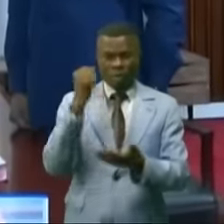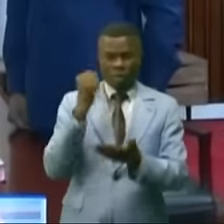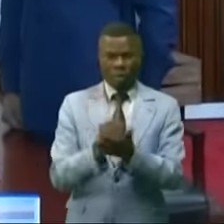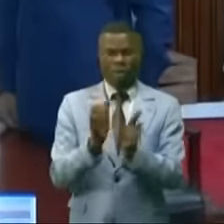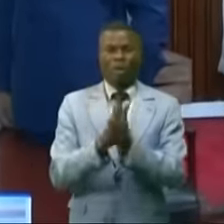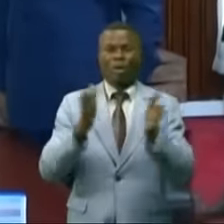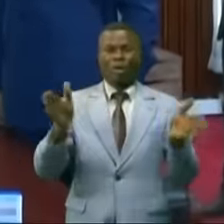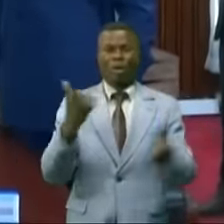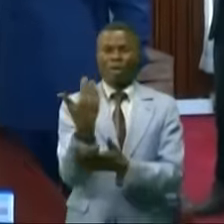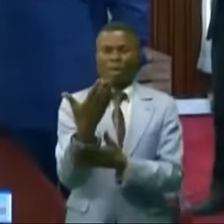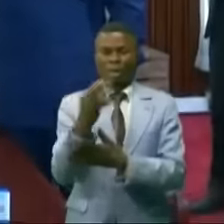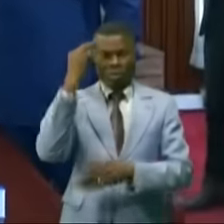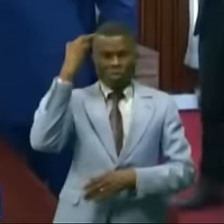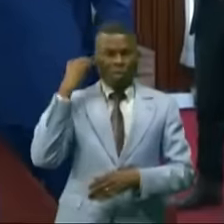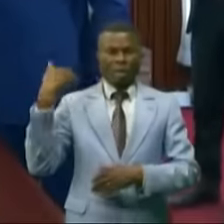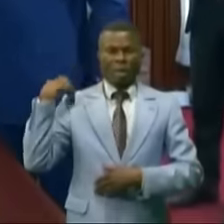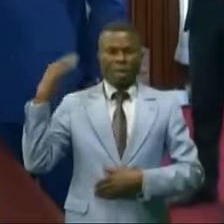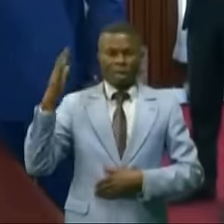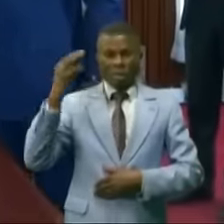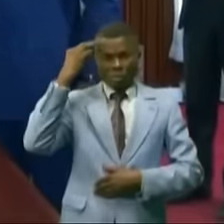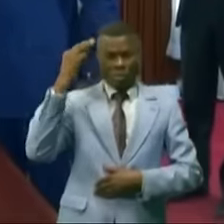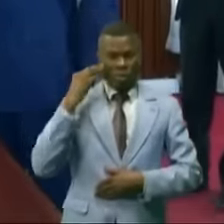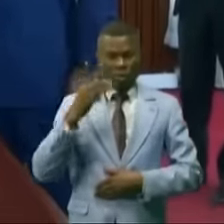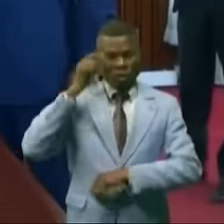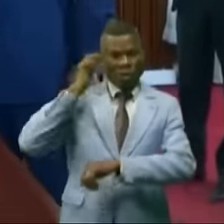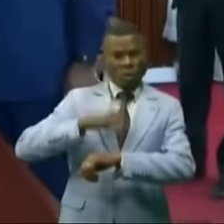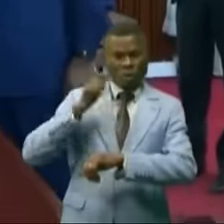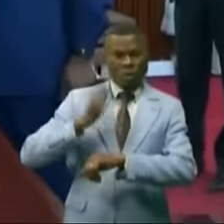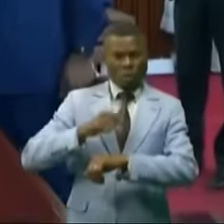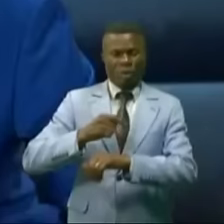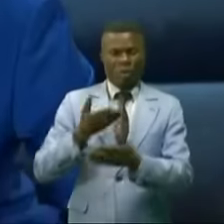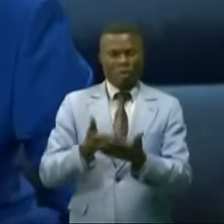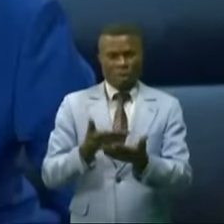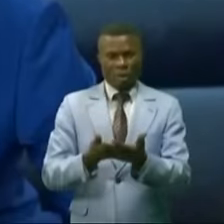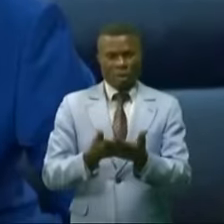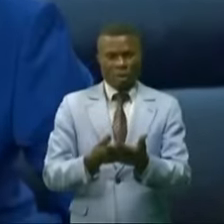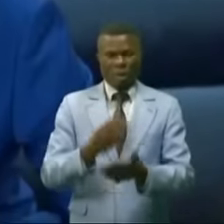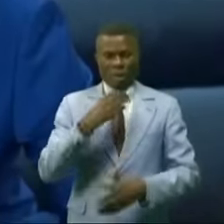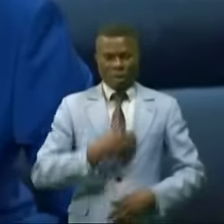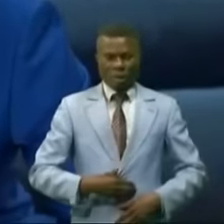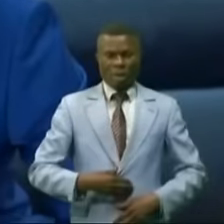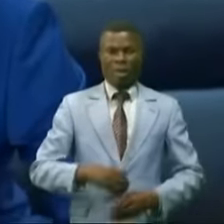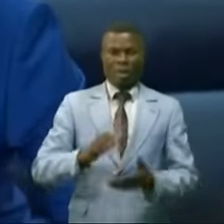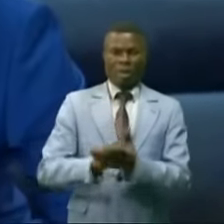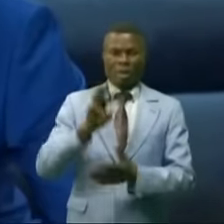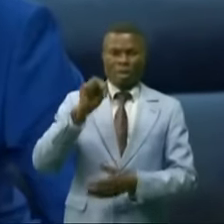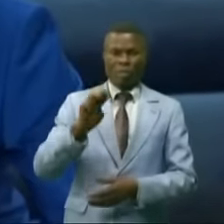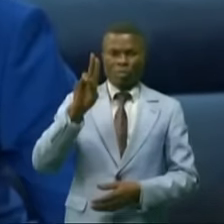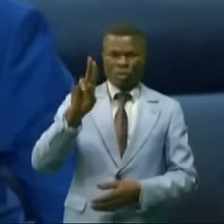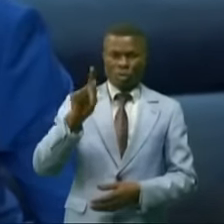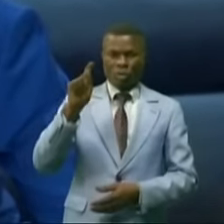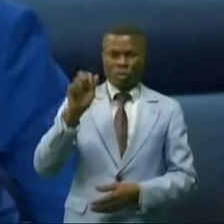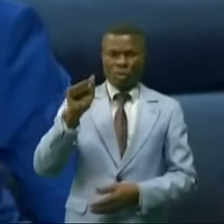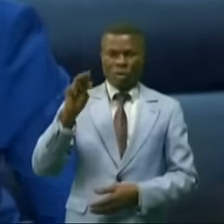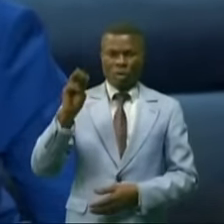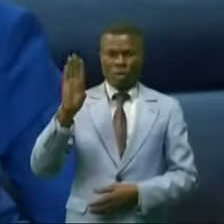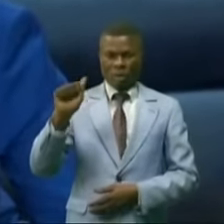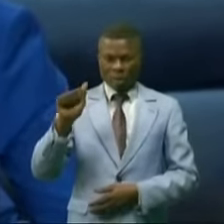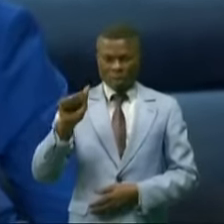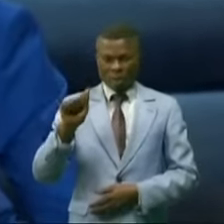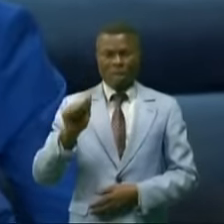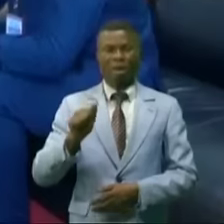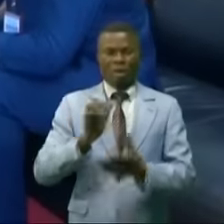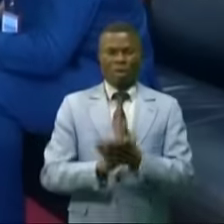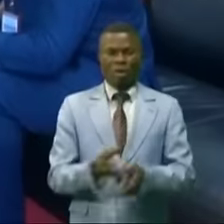officiels des mains du ministre d'État, ministre de la Justice et Garde des Sceaux, maître Constant Mutamba, qui a dans ses prérogatives